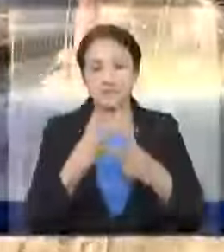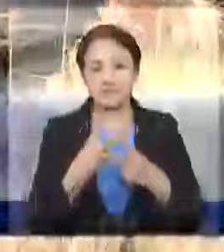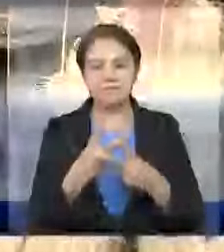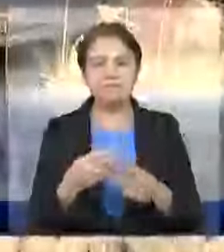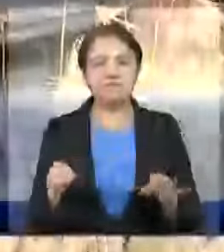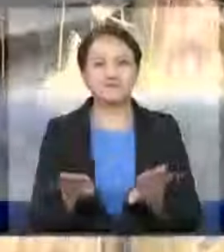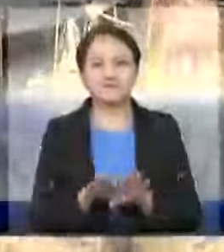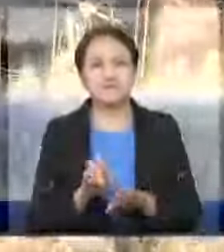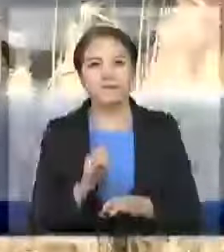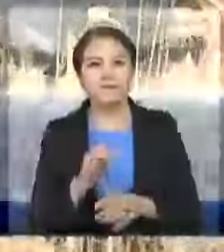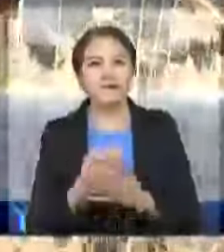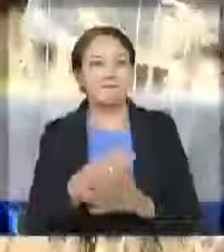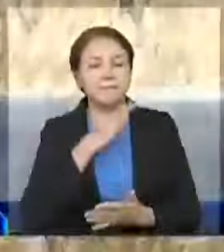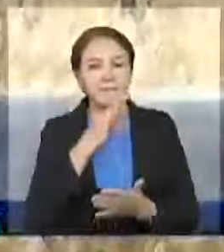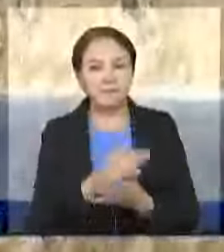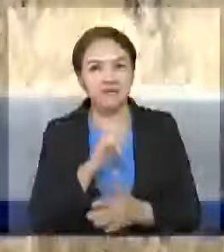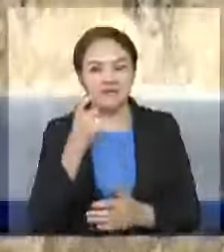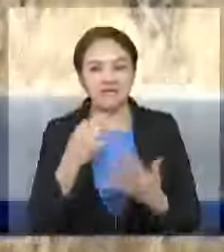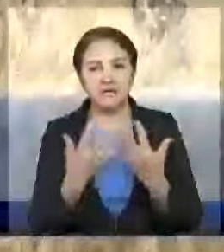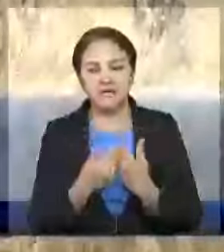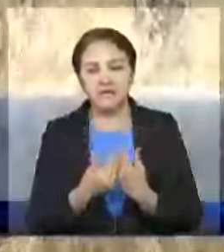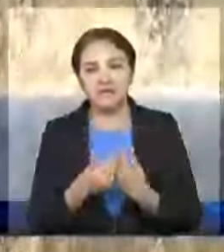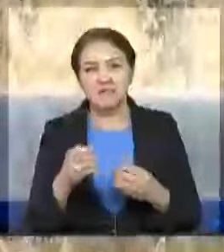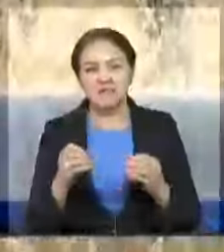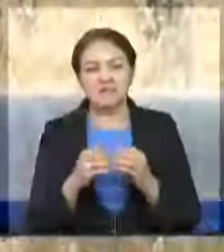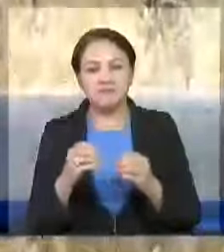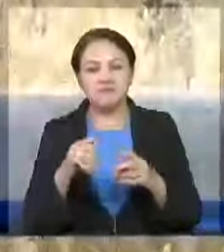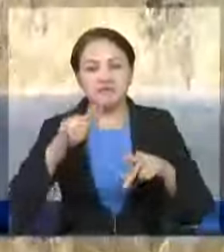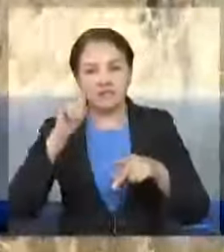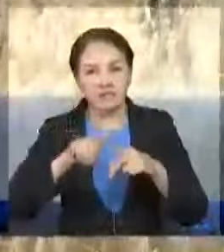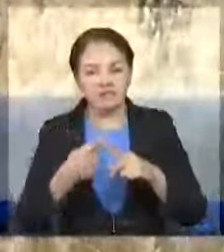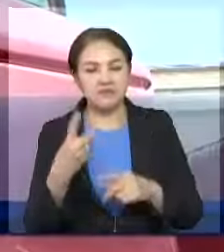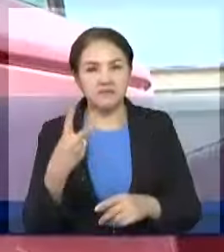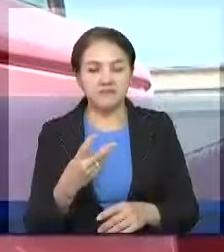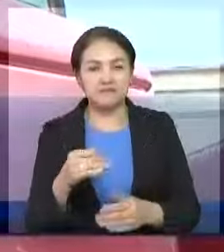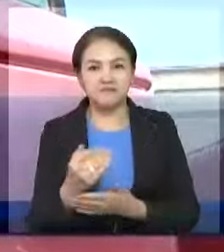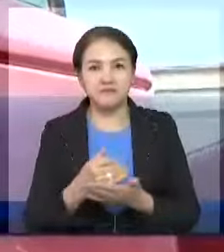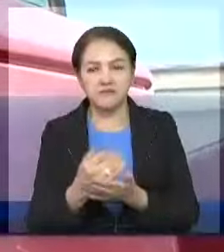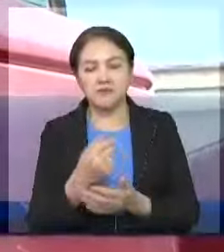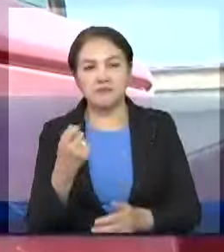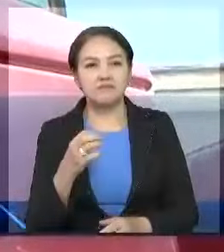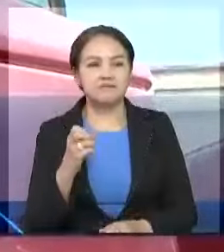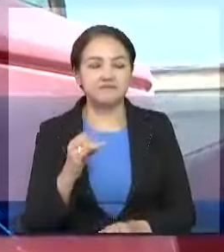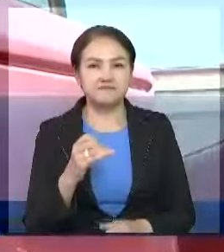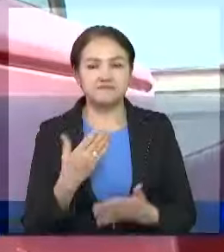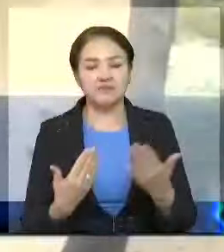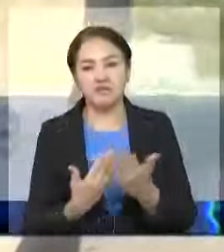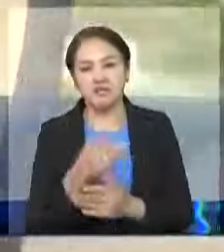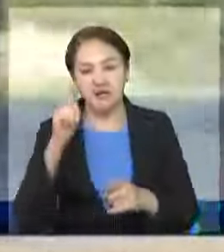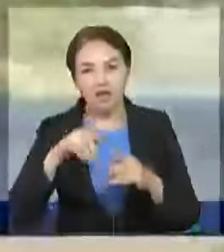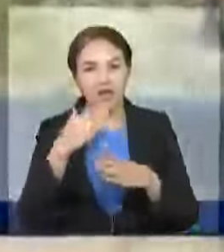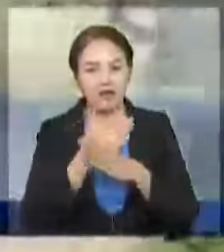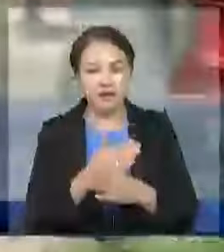приняло соответствующие меры. Отметим, в хозяйстве насчитывается несколько десятков единиц техники. 2 из них – зерноуборочные комбайны. Новейшая техника